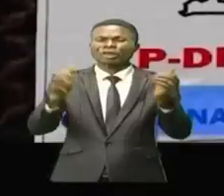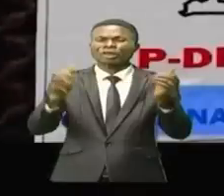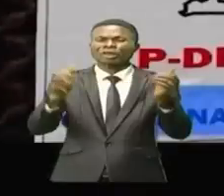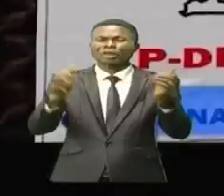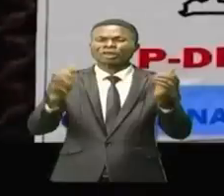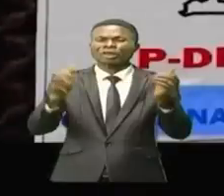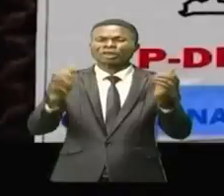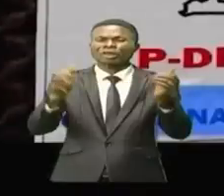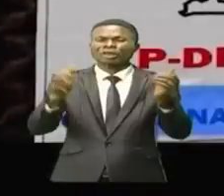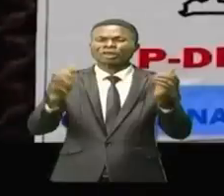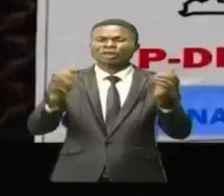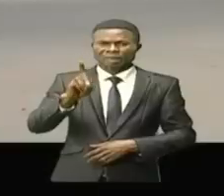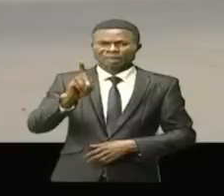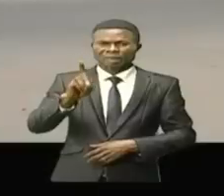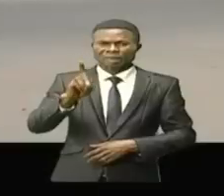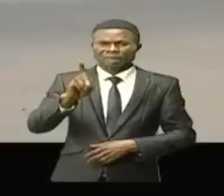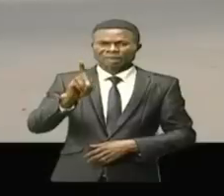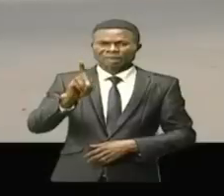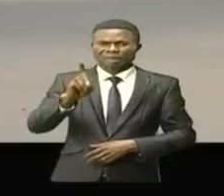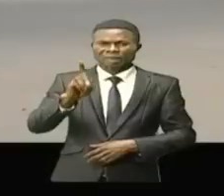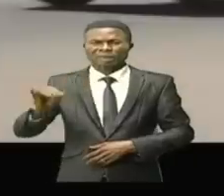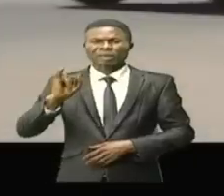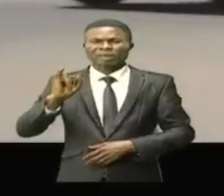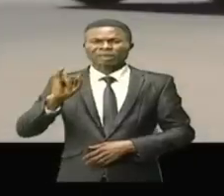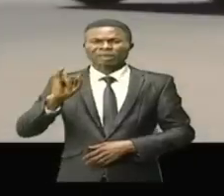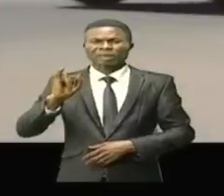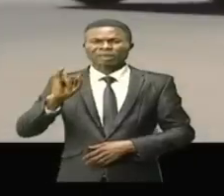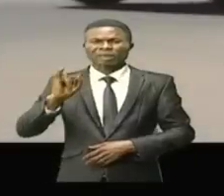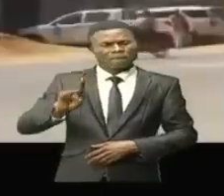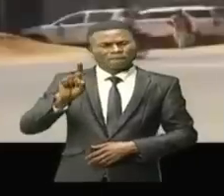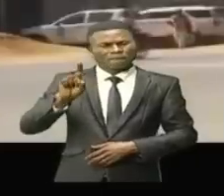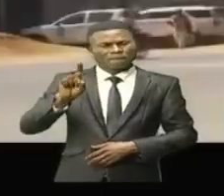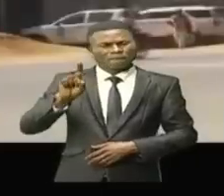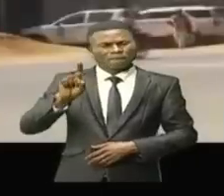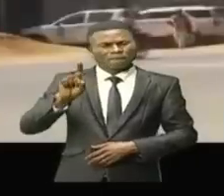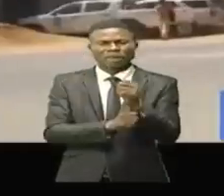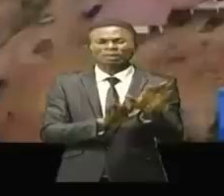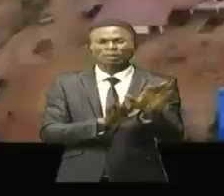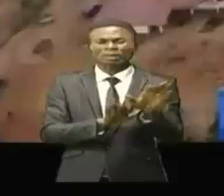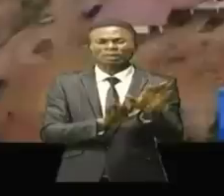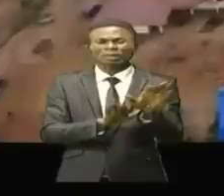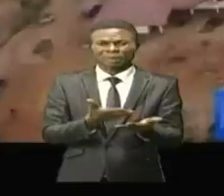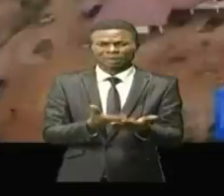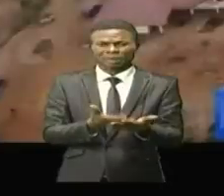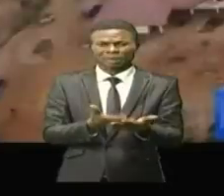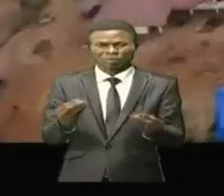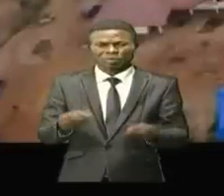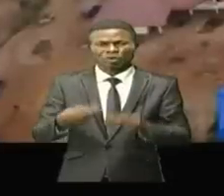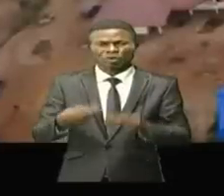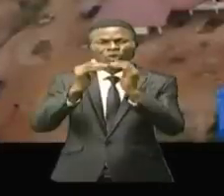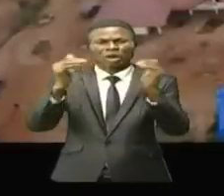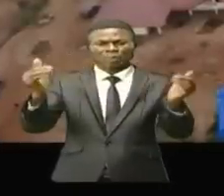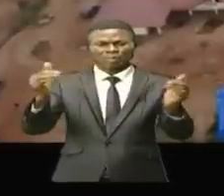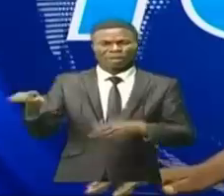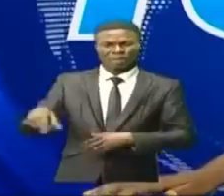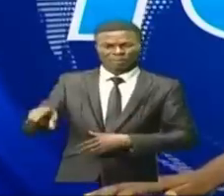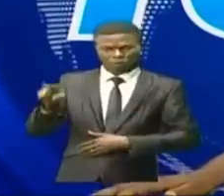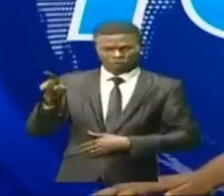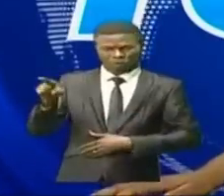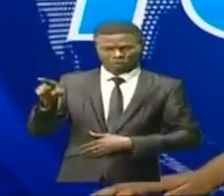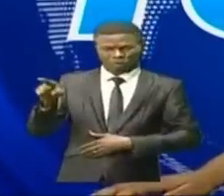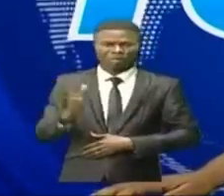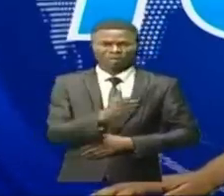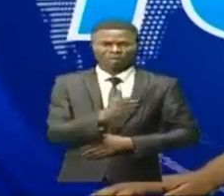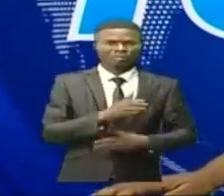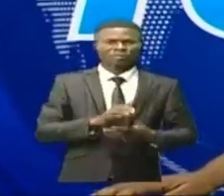PDDRCS Ituri, reste une attente exprimée par plusieurs opinions dans notre province en vue de pacifier l'Ituri.